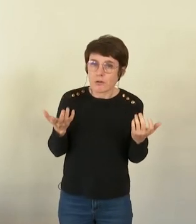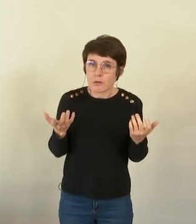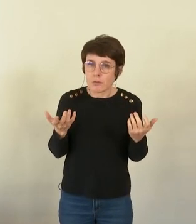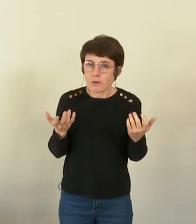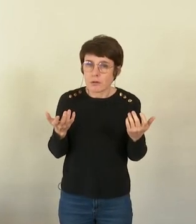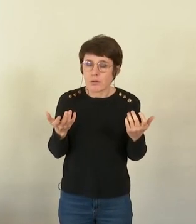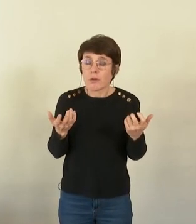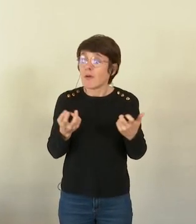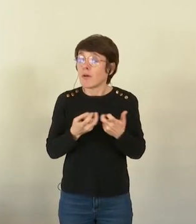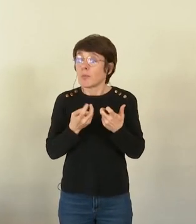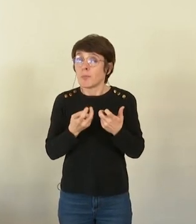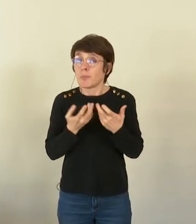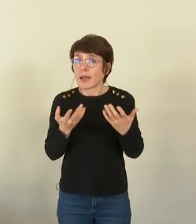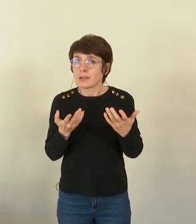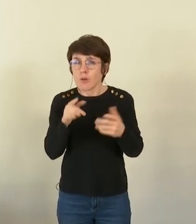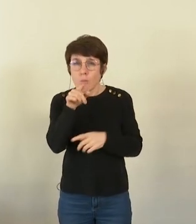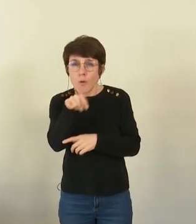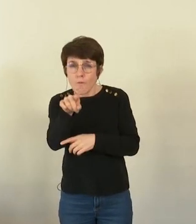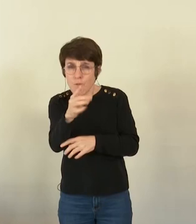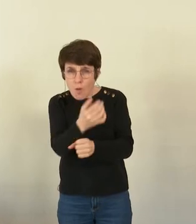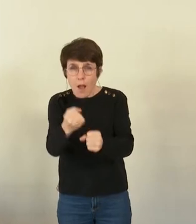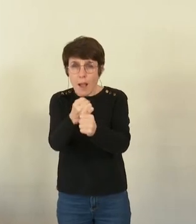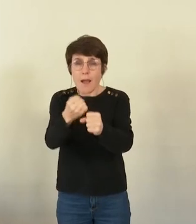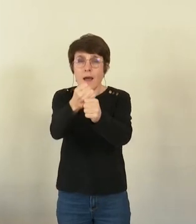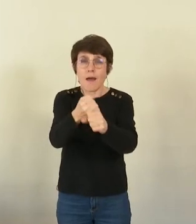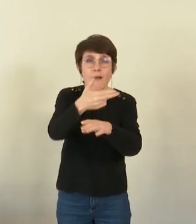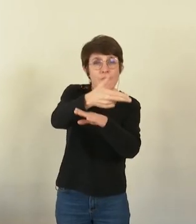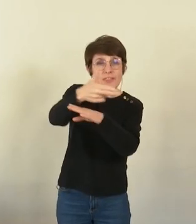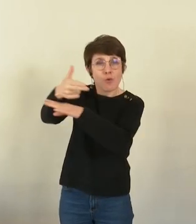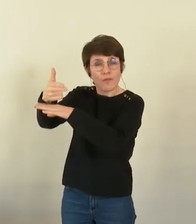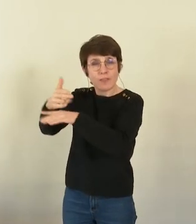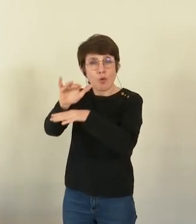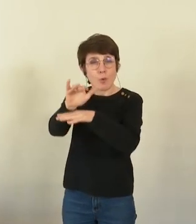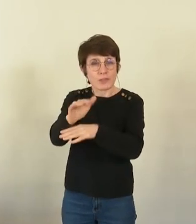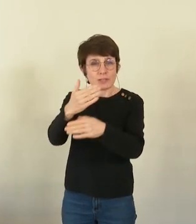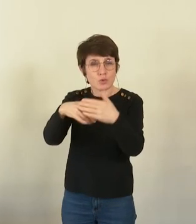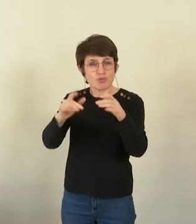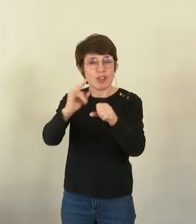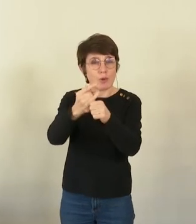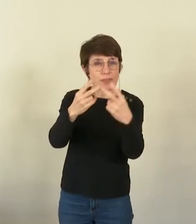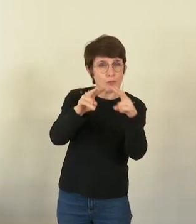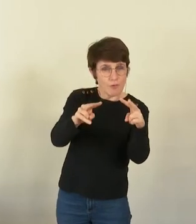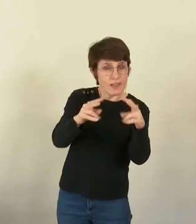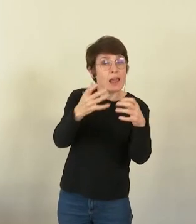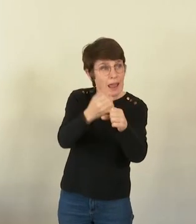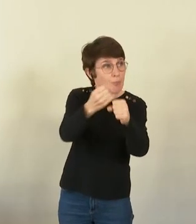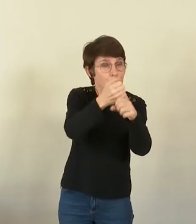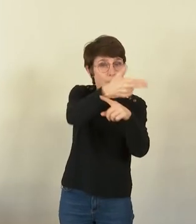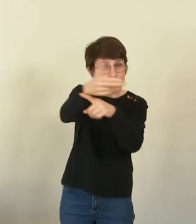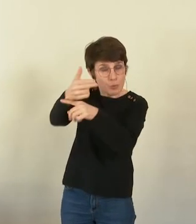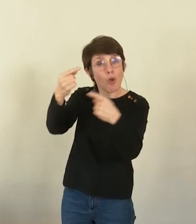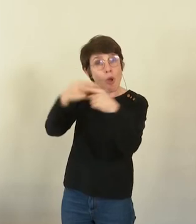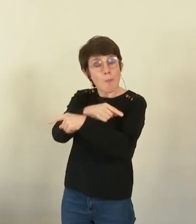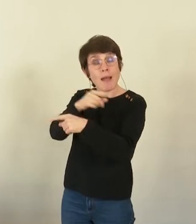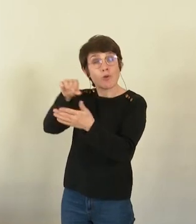expliquiez pourquoi vous installez des caméras de vidéo protection à l'entrée de l'hôtel de ville et que vous les refusez au grenoblois c'est par exemple un débat qui pourrait